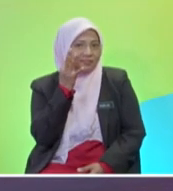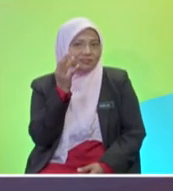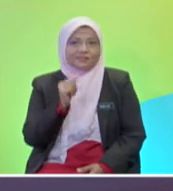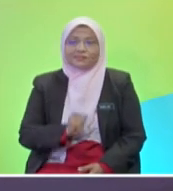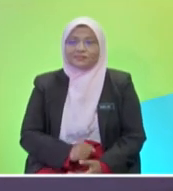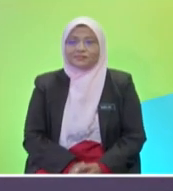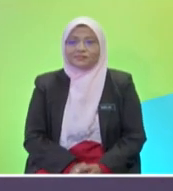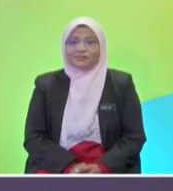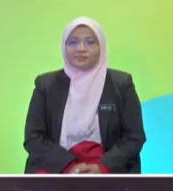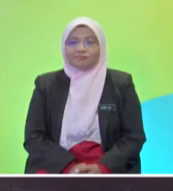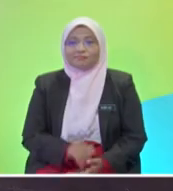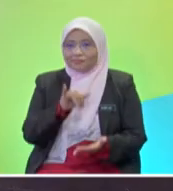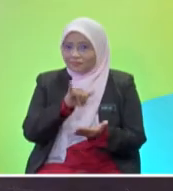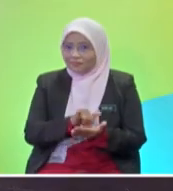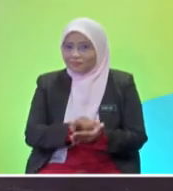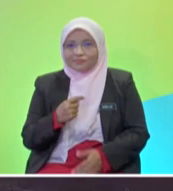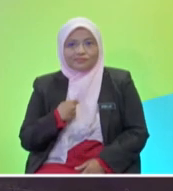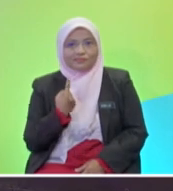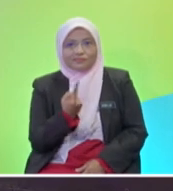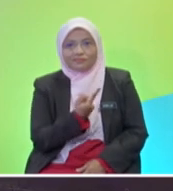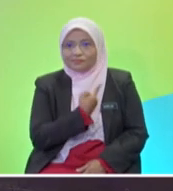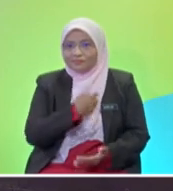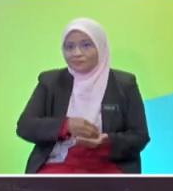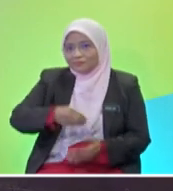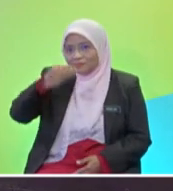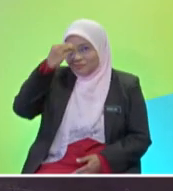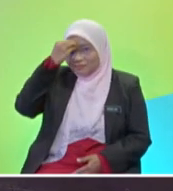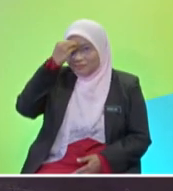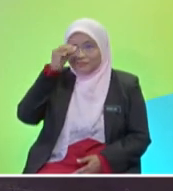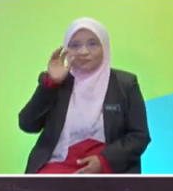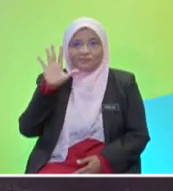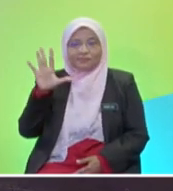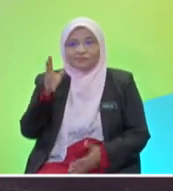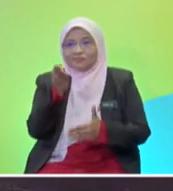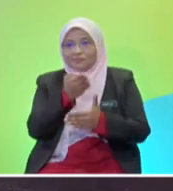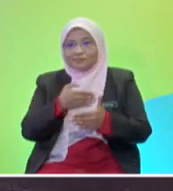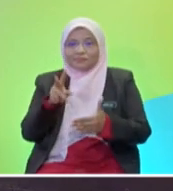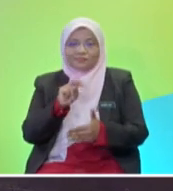Okey, jadi itulah yang kita dah belajar mengenal pasti lima bahagian pada